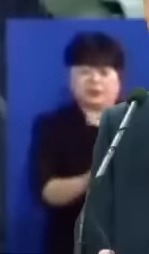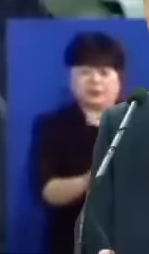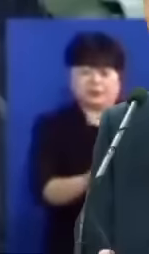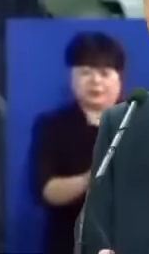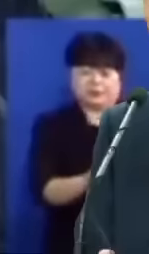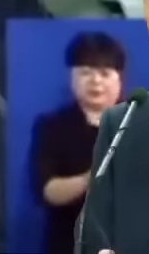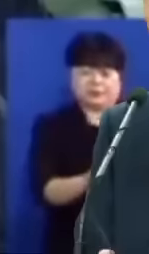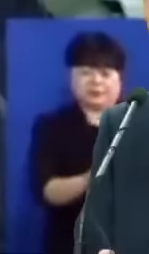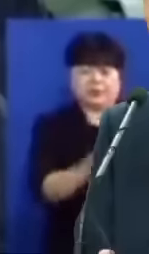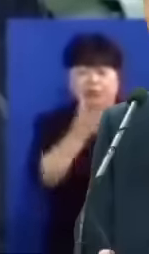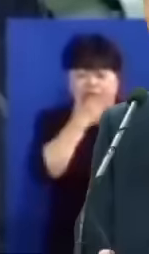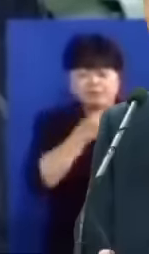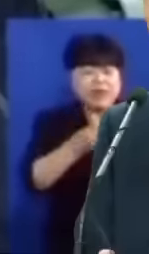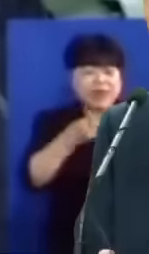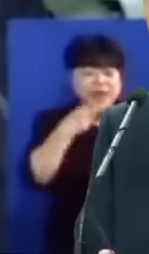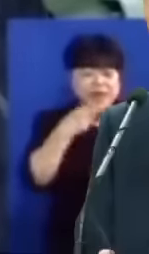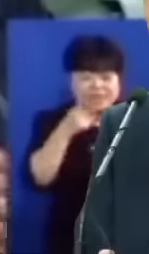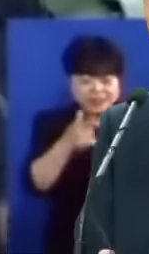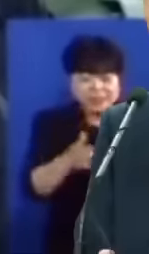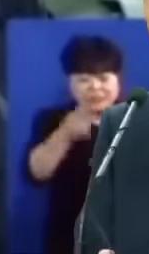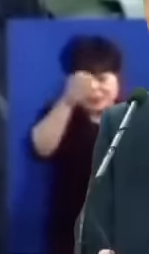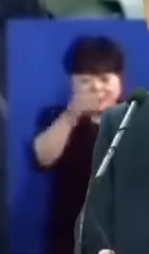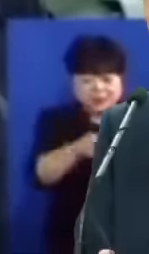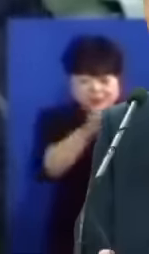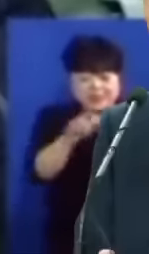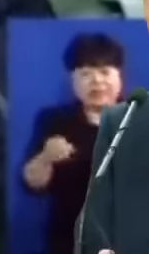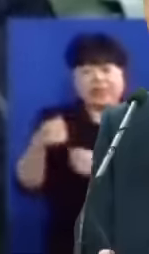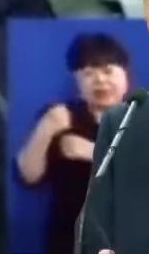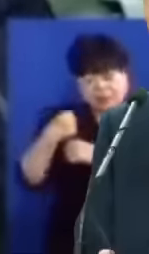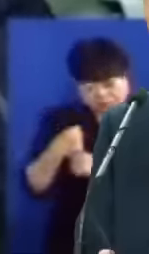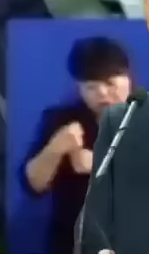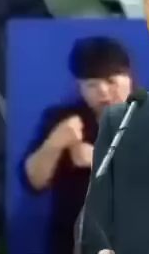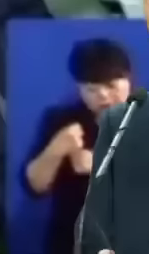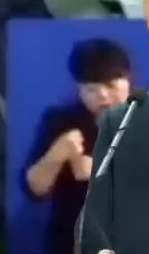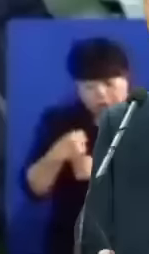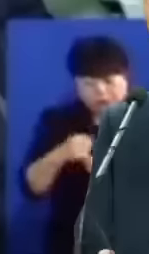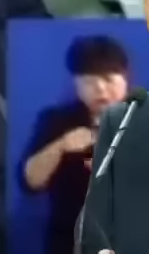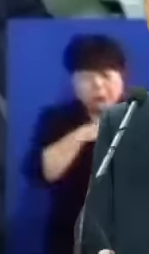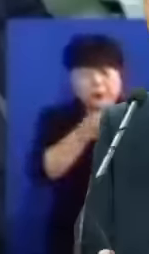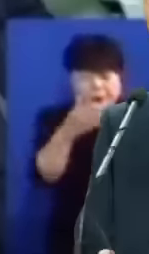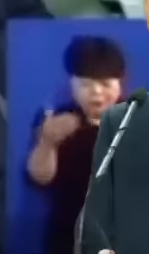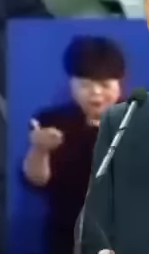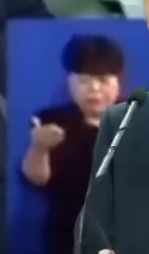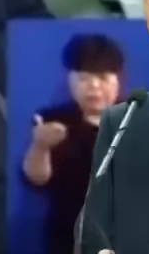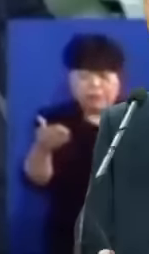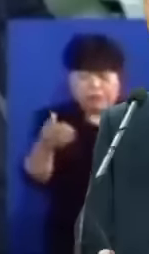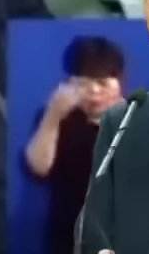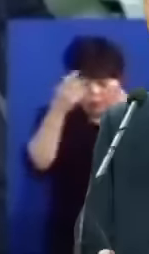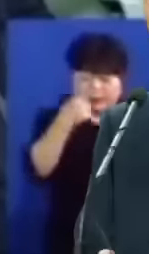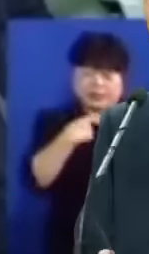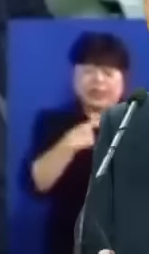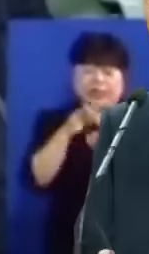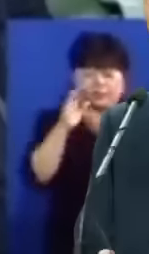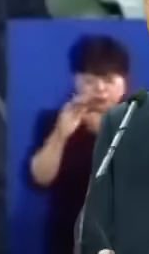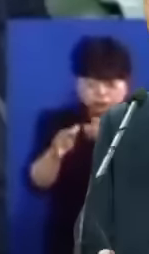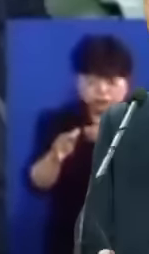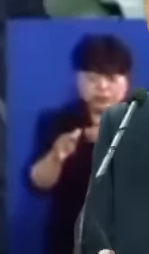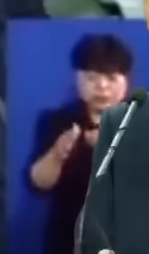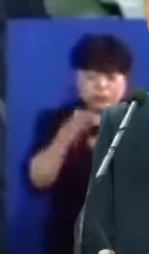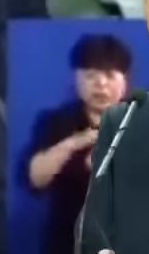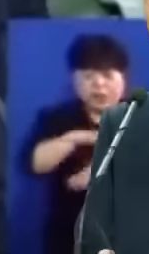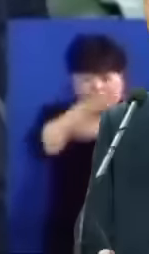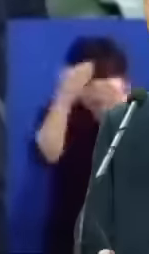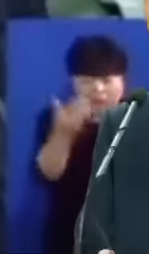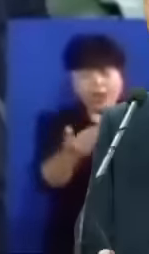모든 불행을 예수님의 십자가에 걸머지고 몸짓고 피 흘려서 고통당하시고 난 다음 내가